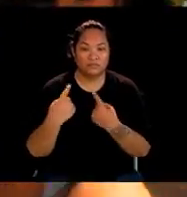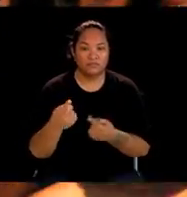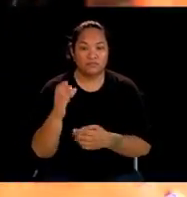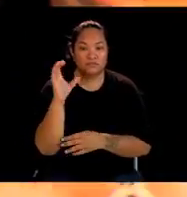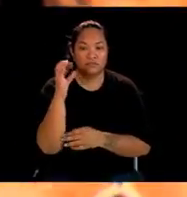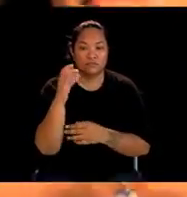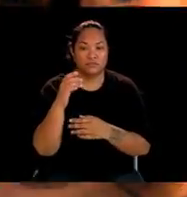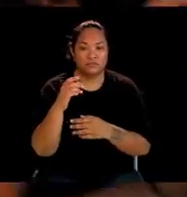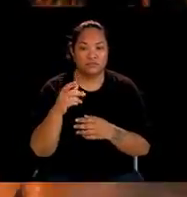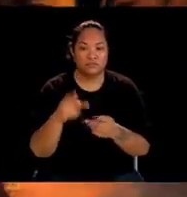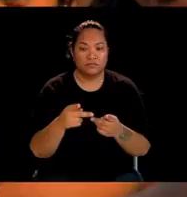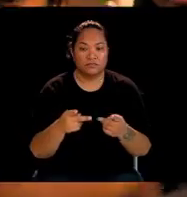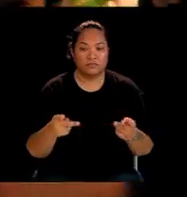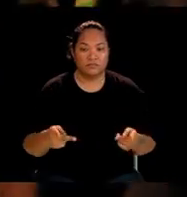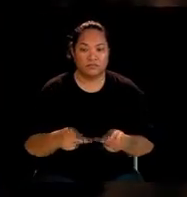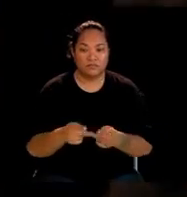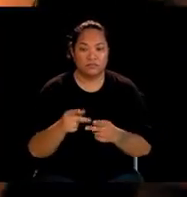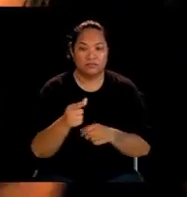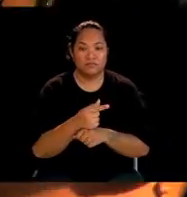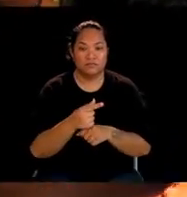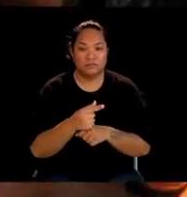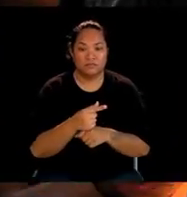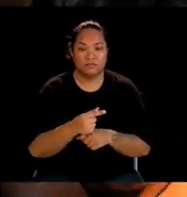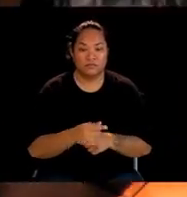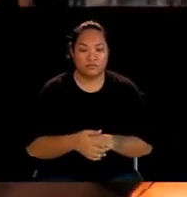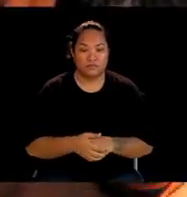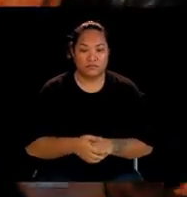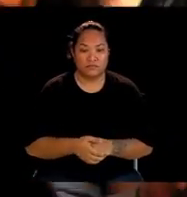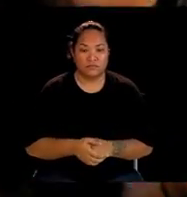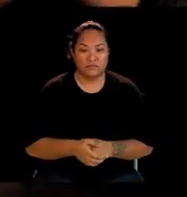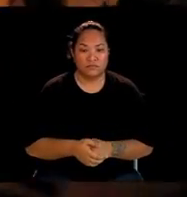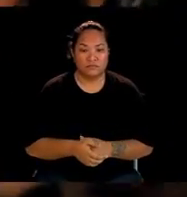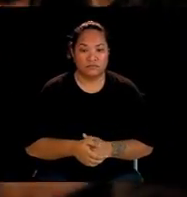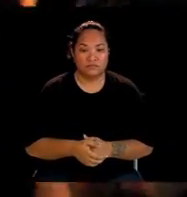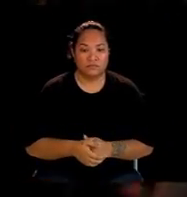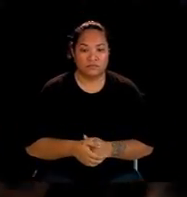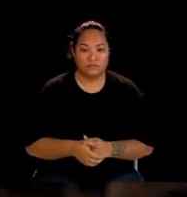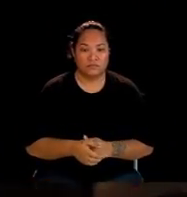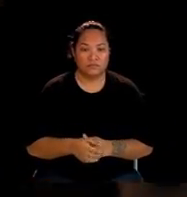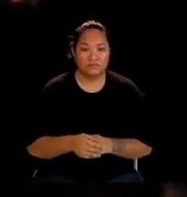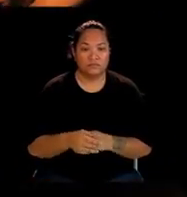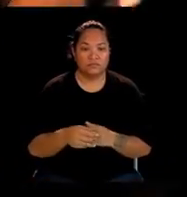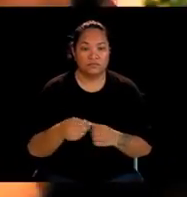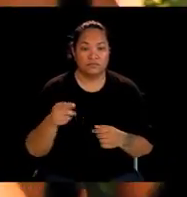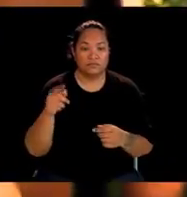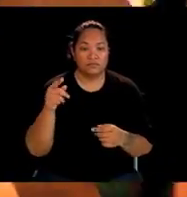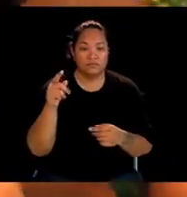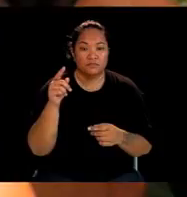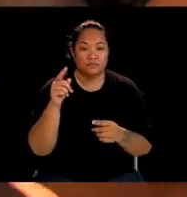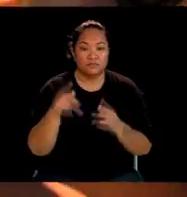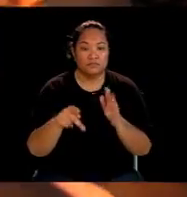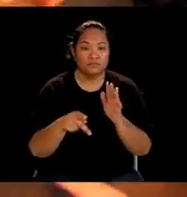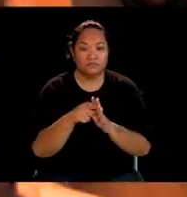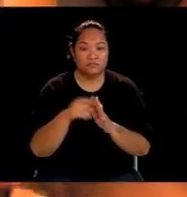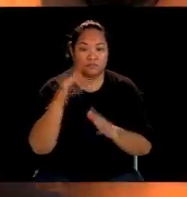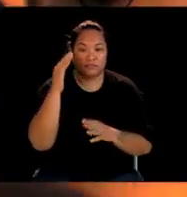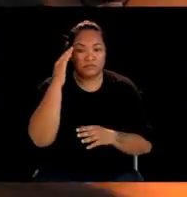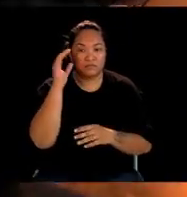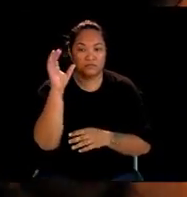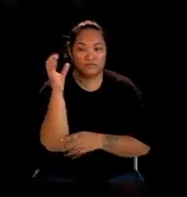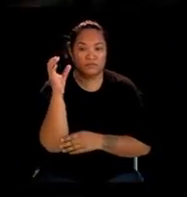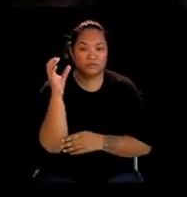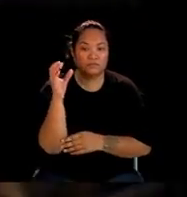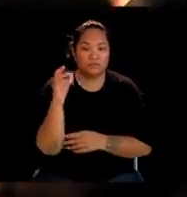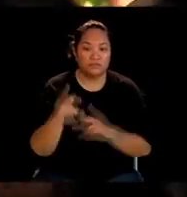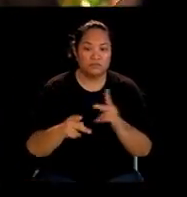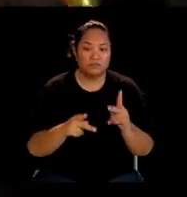tati ifinatun itatomo na inigi izagwahan. Ini na finalofan mafananaan ihaanin